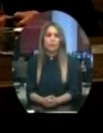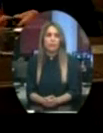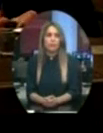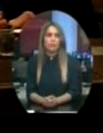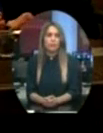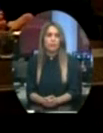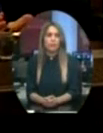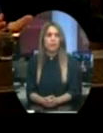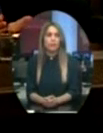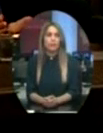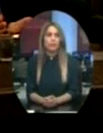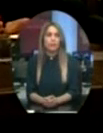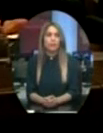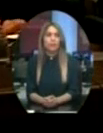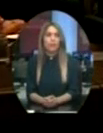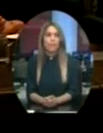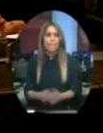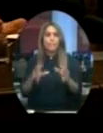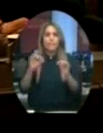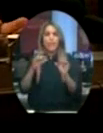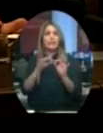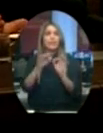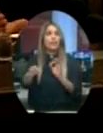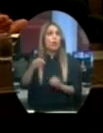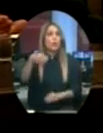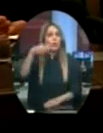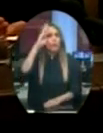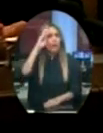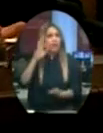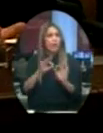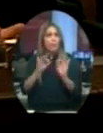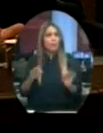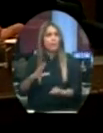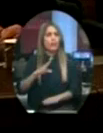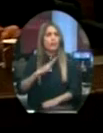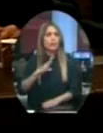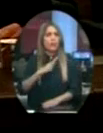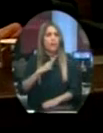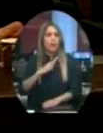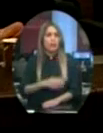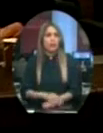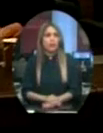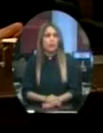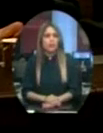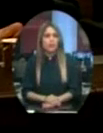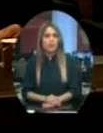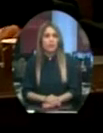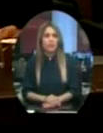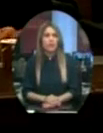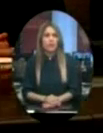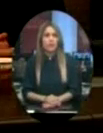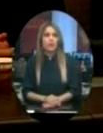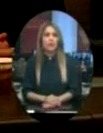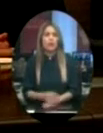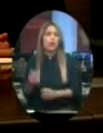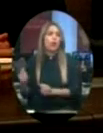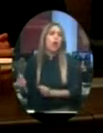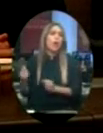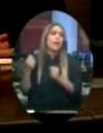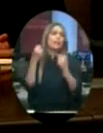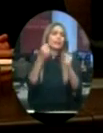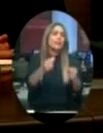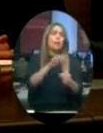כבר 10 קילומטר מחיפה היא מתחילה לסכן את בת גלים, וכל הנסיעה שלה היא מלאה אמוניה.